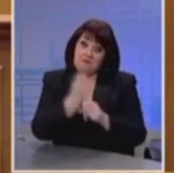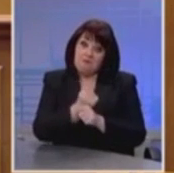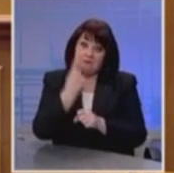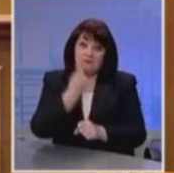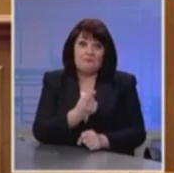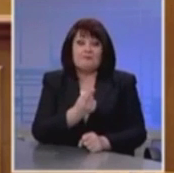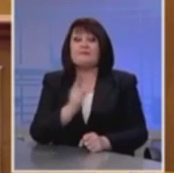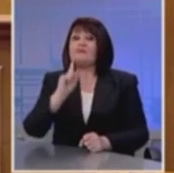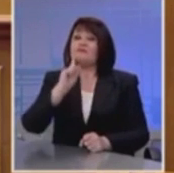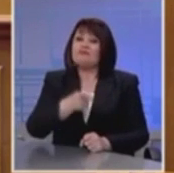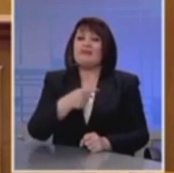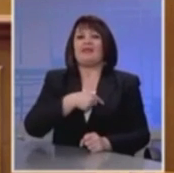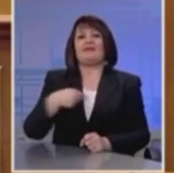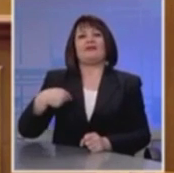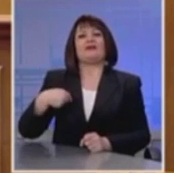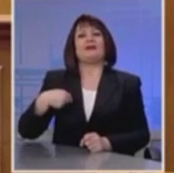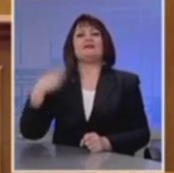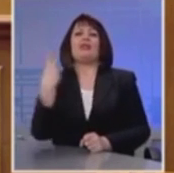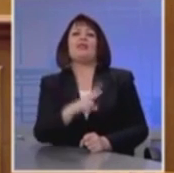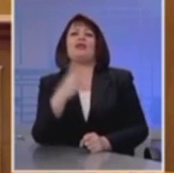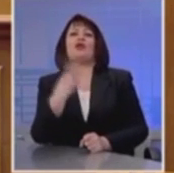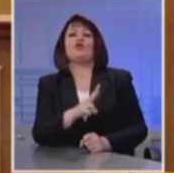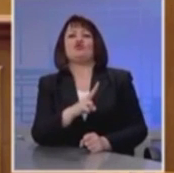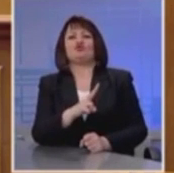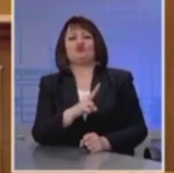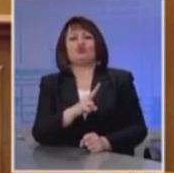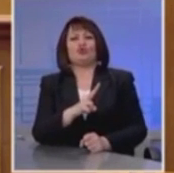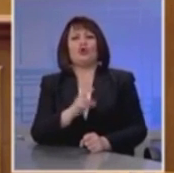να επιβάλει διευθυντές αρεσκίας του στον Δόλ και στον Πίγασο.